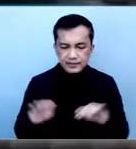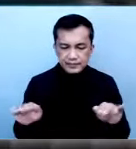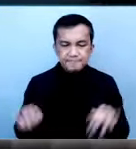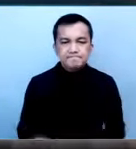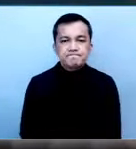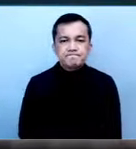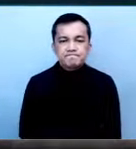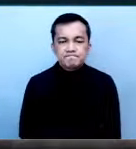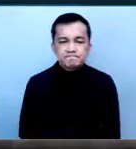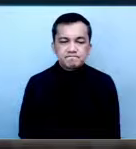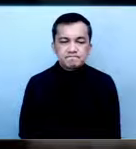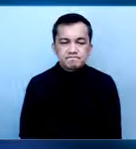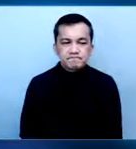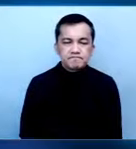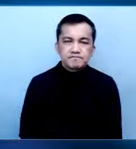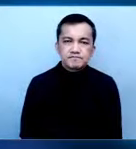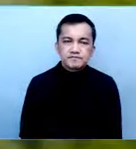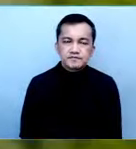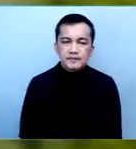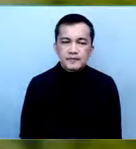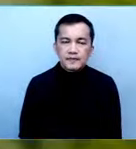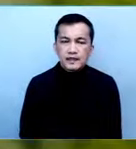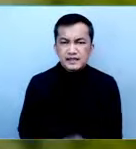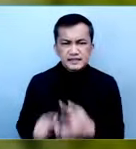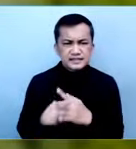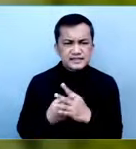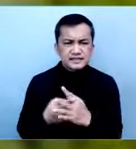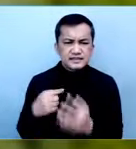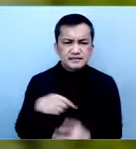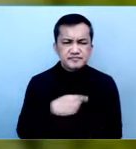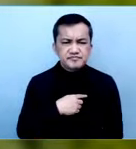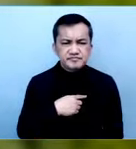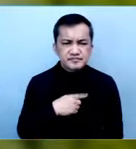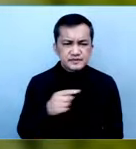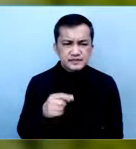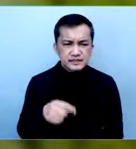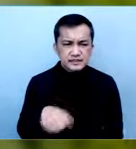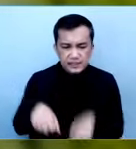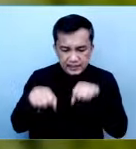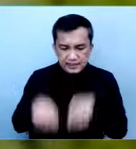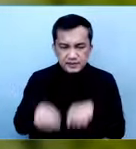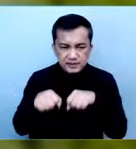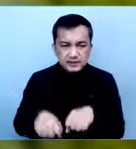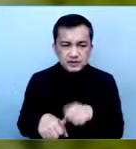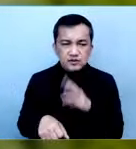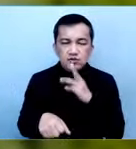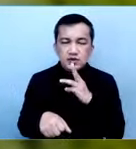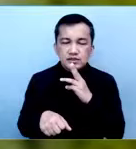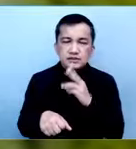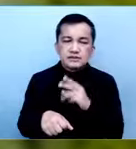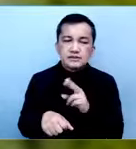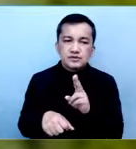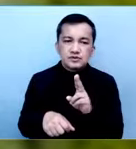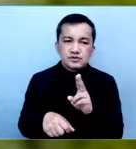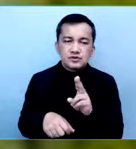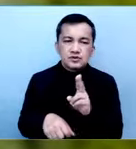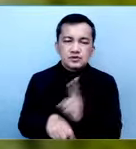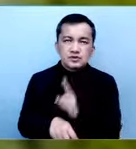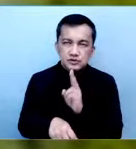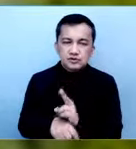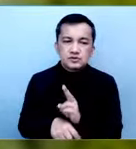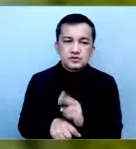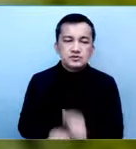kasi nag-start kami yung inflatable na water use siya. Mm. Okay, water use siya. So,